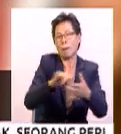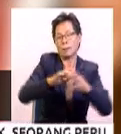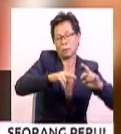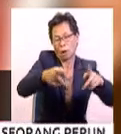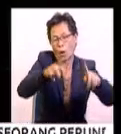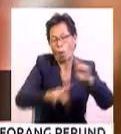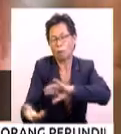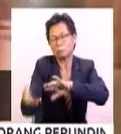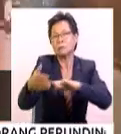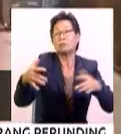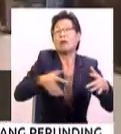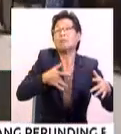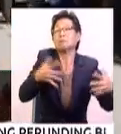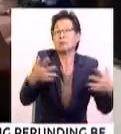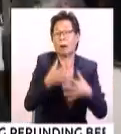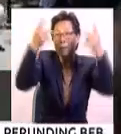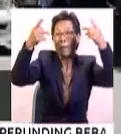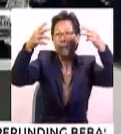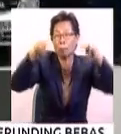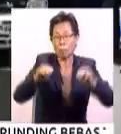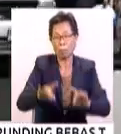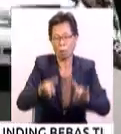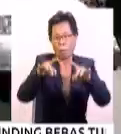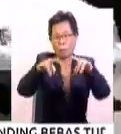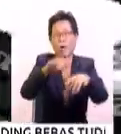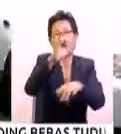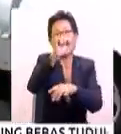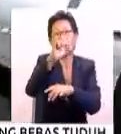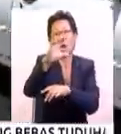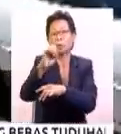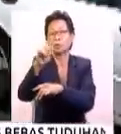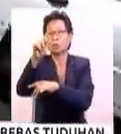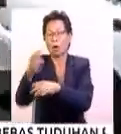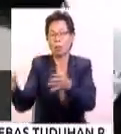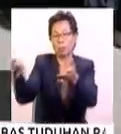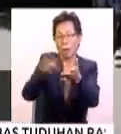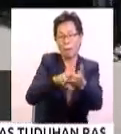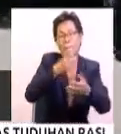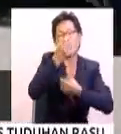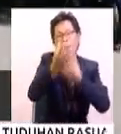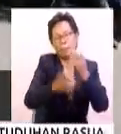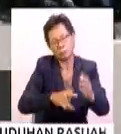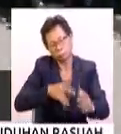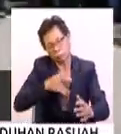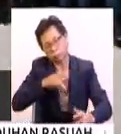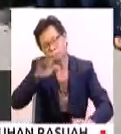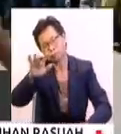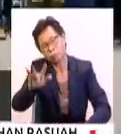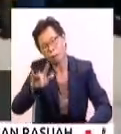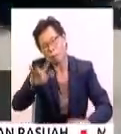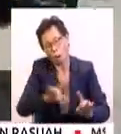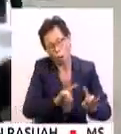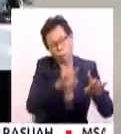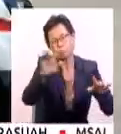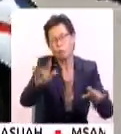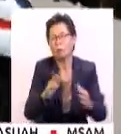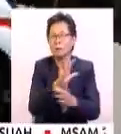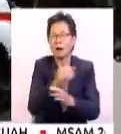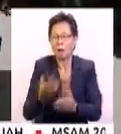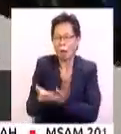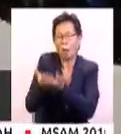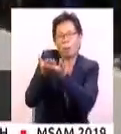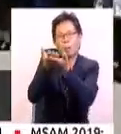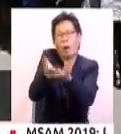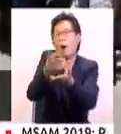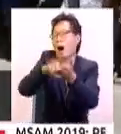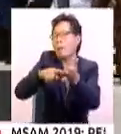berasa takut. Perdana Menteri Australia Scott Morrison dalam satu kenyataan menzahirkan rasa simpati negaranya dan sedia menawarkan